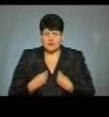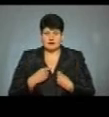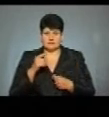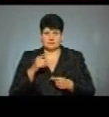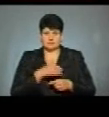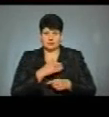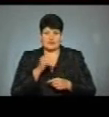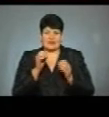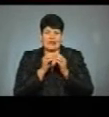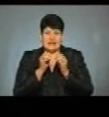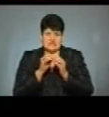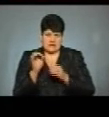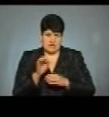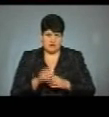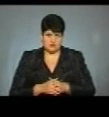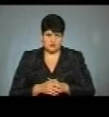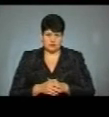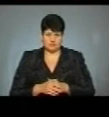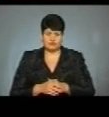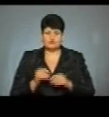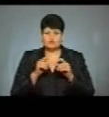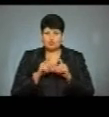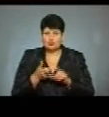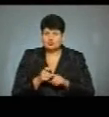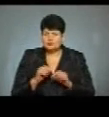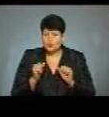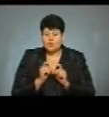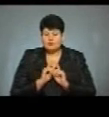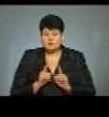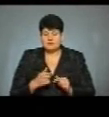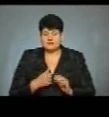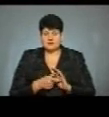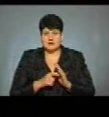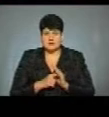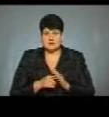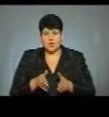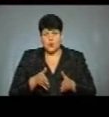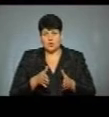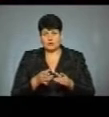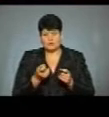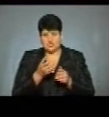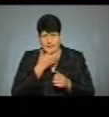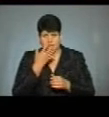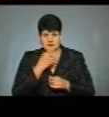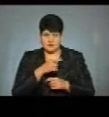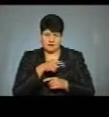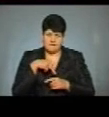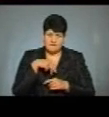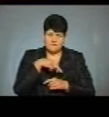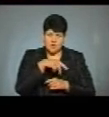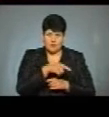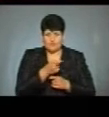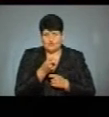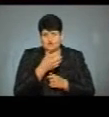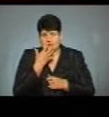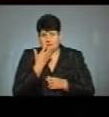10 градусів. У школі дуже зимно, особливо в нашому класі. На коридорі то тепліше ми виходимо, щоб